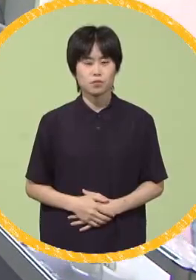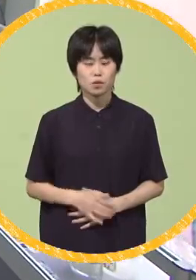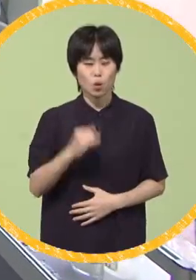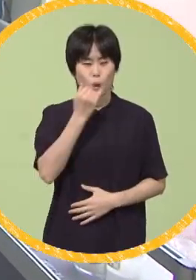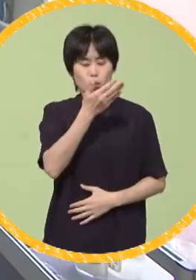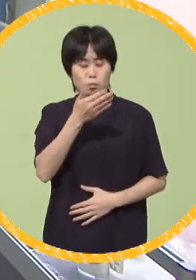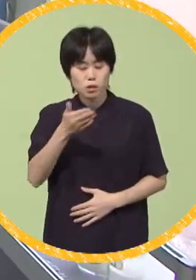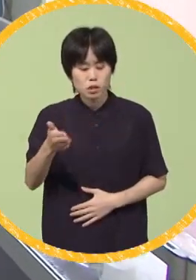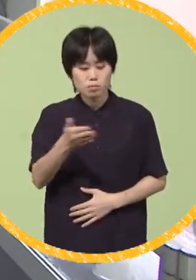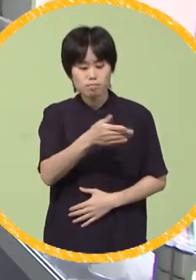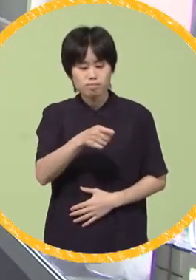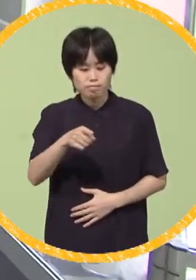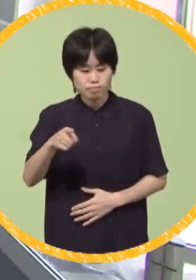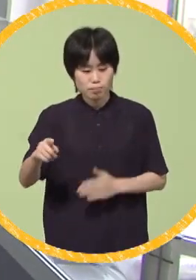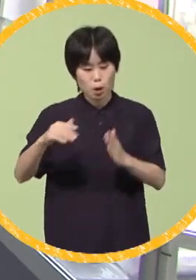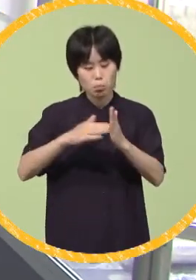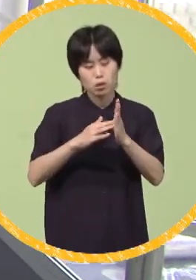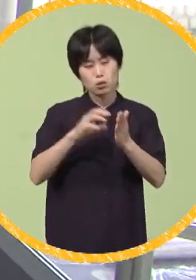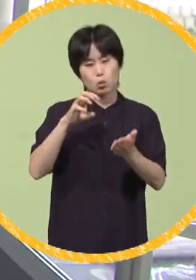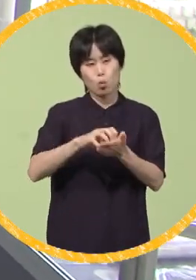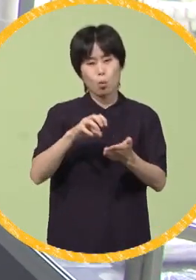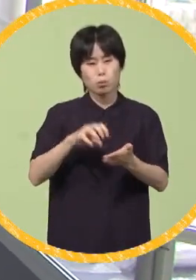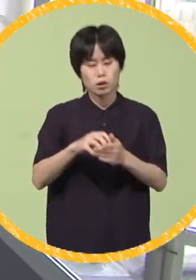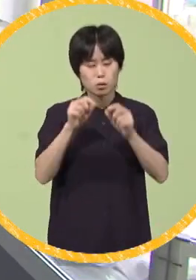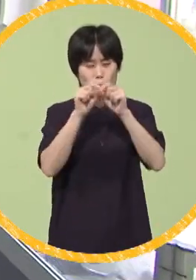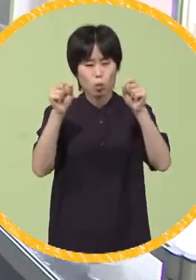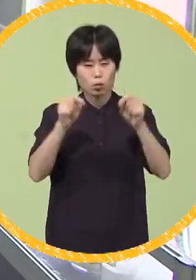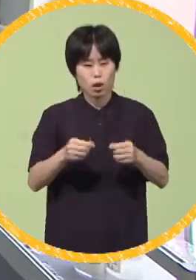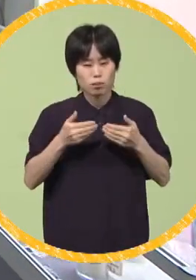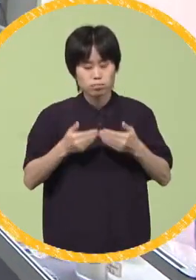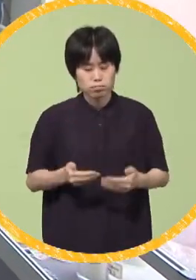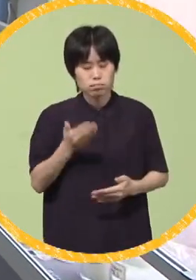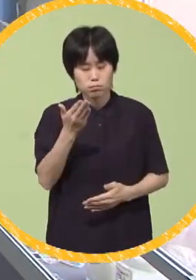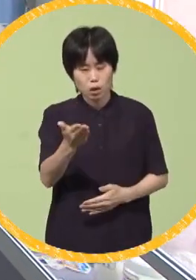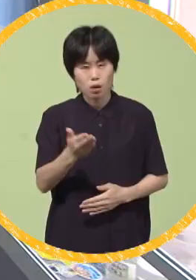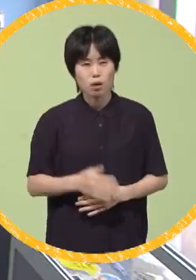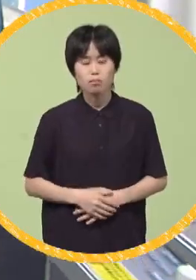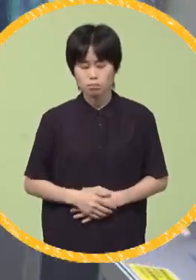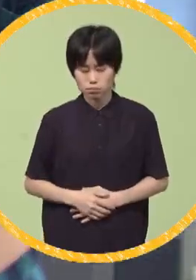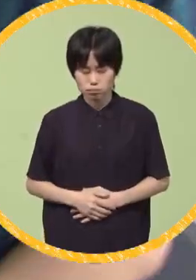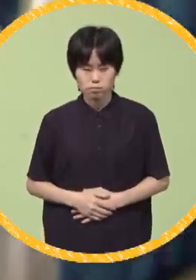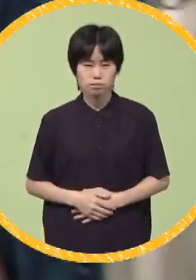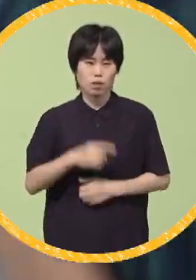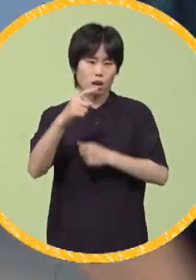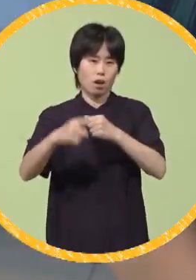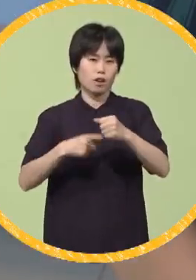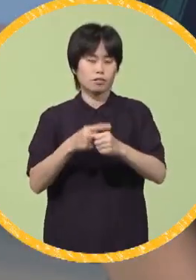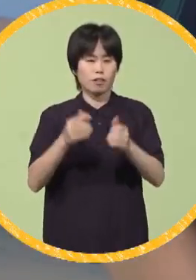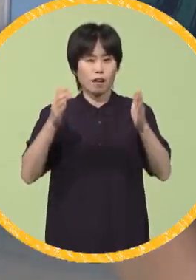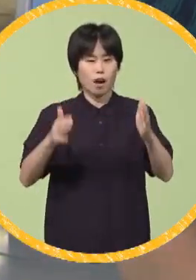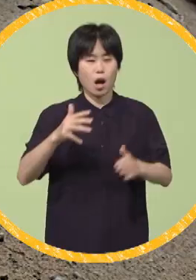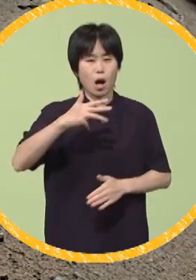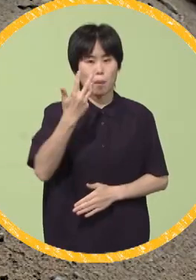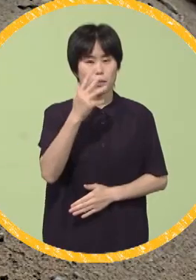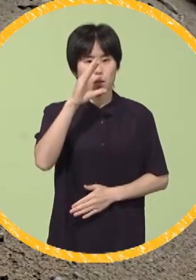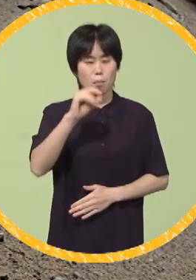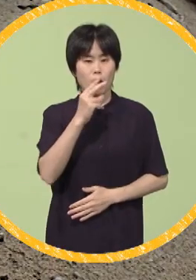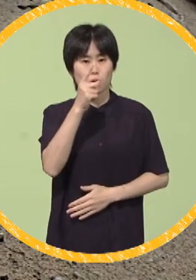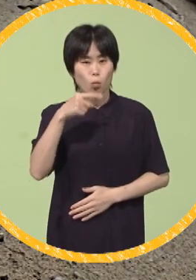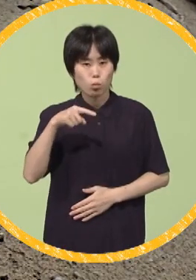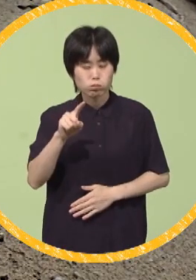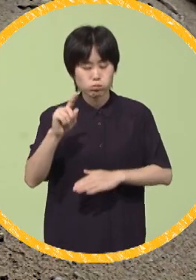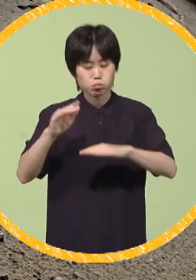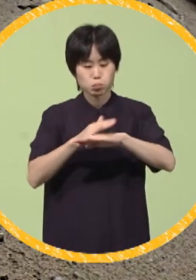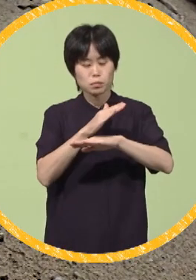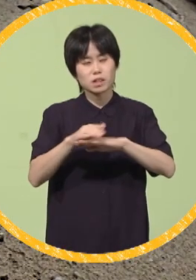漂うプラスチックのゴミ、これはやっぱ深刻なんですか。 深刻なんです、はい、年間800万トンものプラゴミが海に流れている